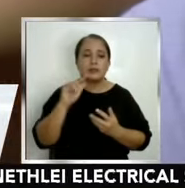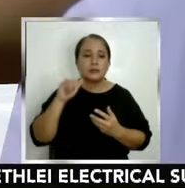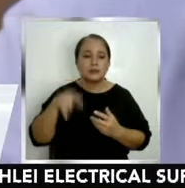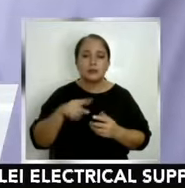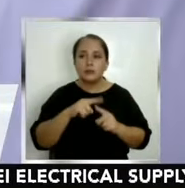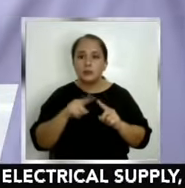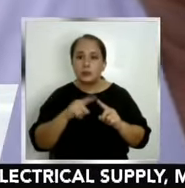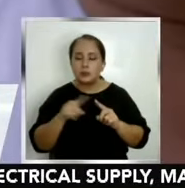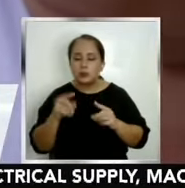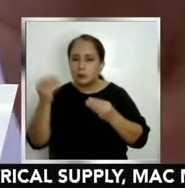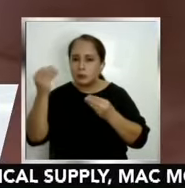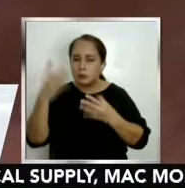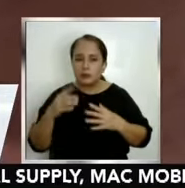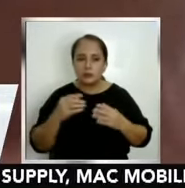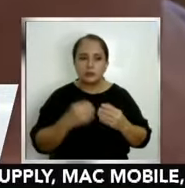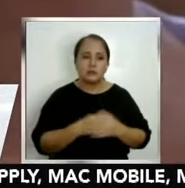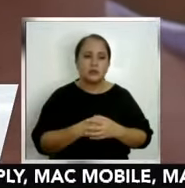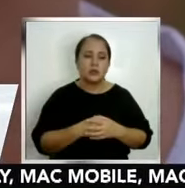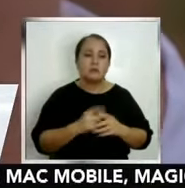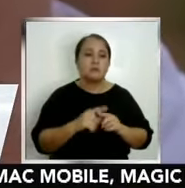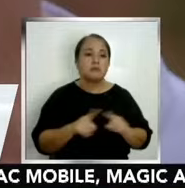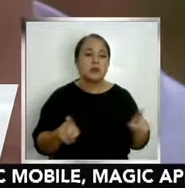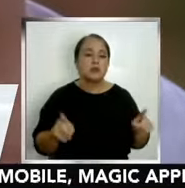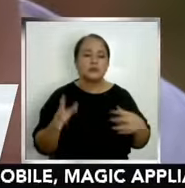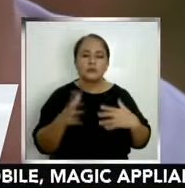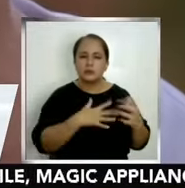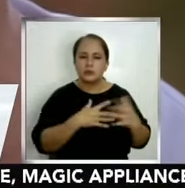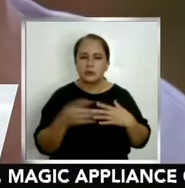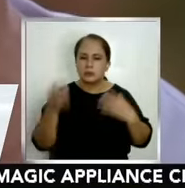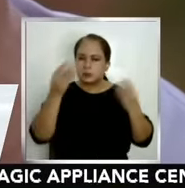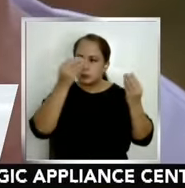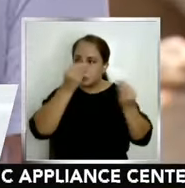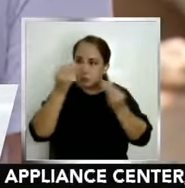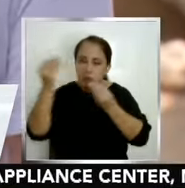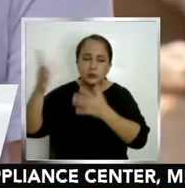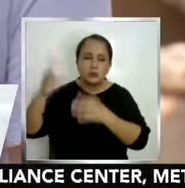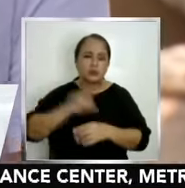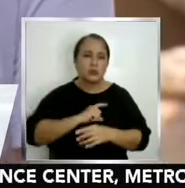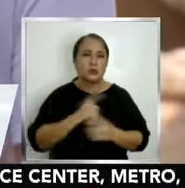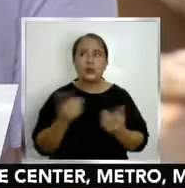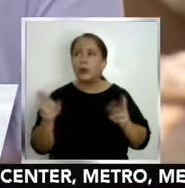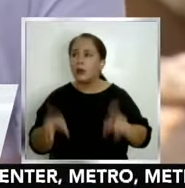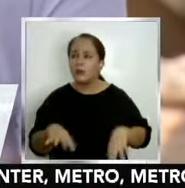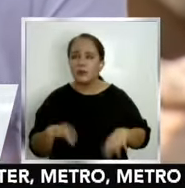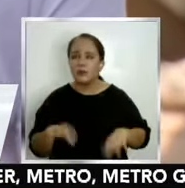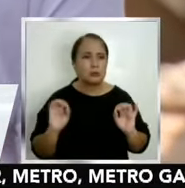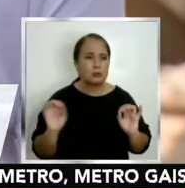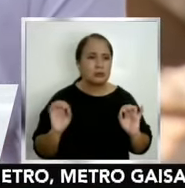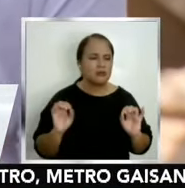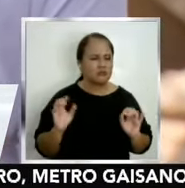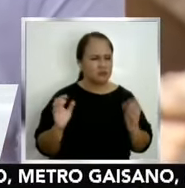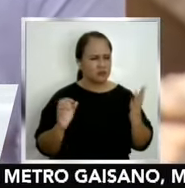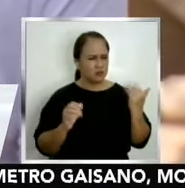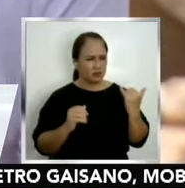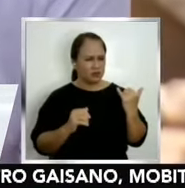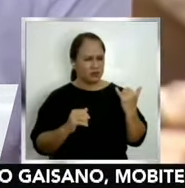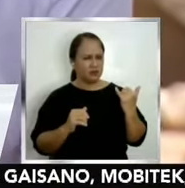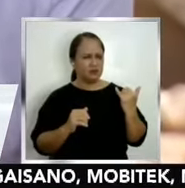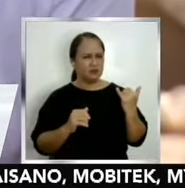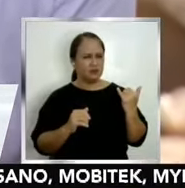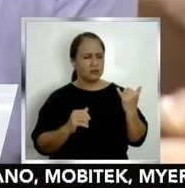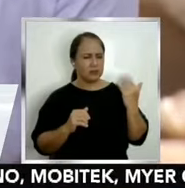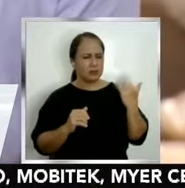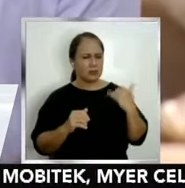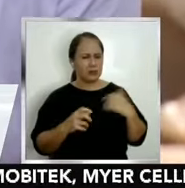na impormante. Pero kahit ibinato ito sa pulis ay wala rin nangyayari. Bakit parang mahina ang